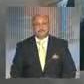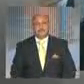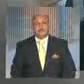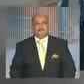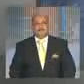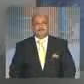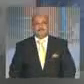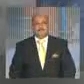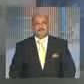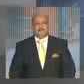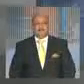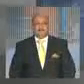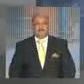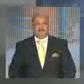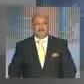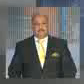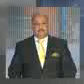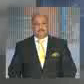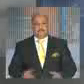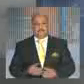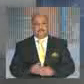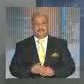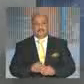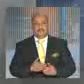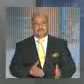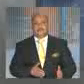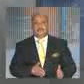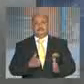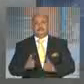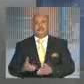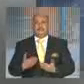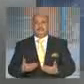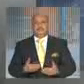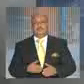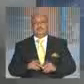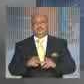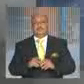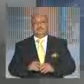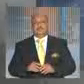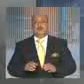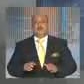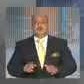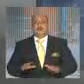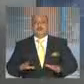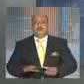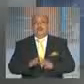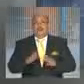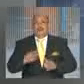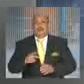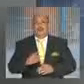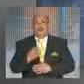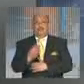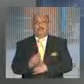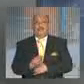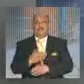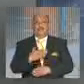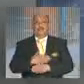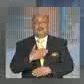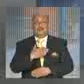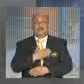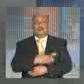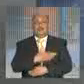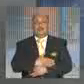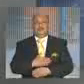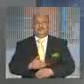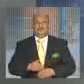أعظم. وفي إطار مهرجان الفرجة الحية، كان لأطفال ولاية قفصة ليلة أمس موعد مع عرض